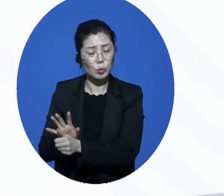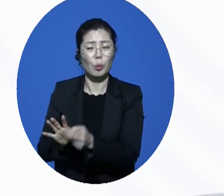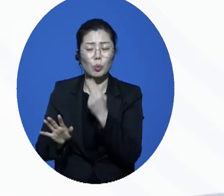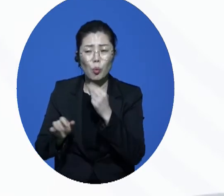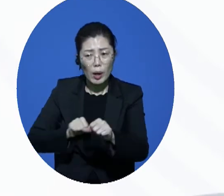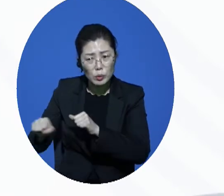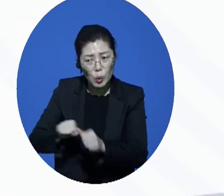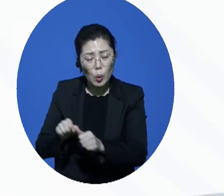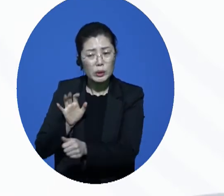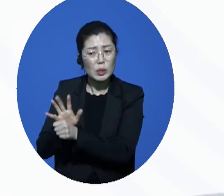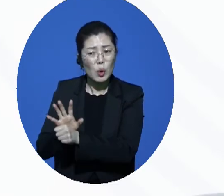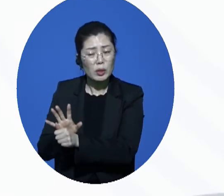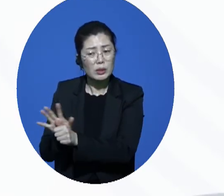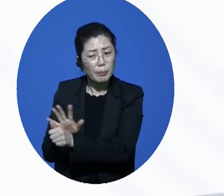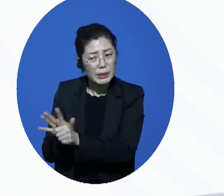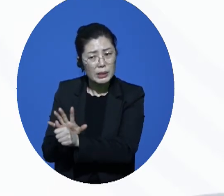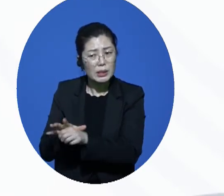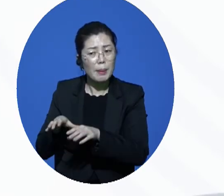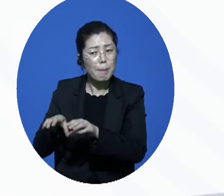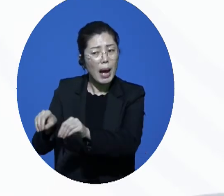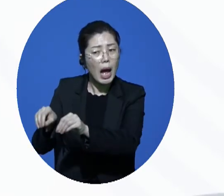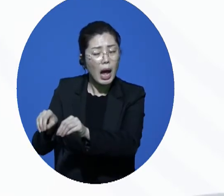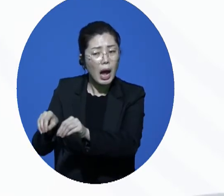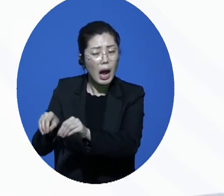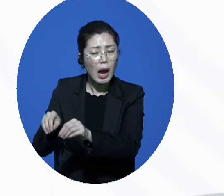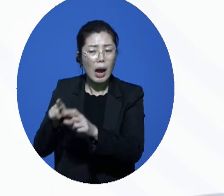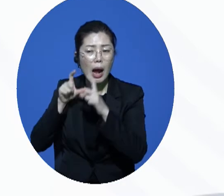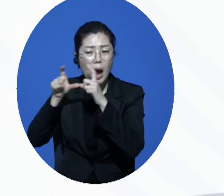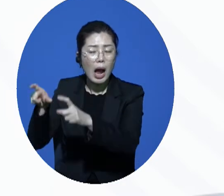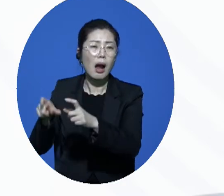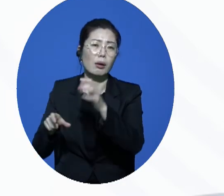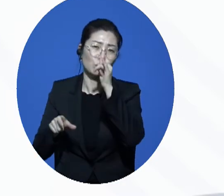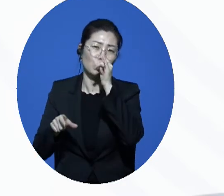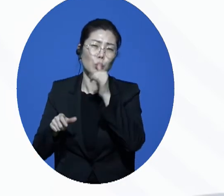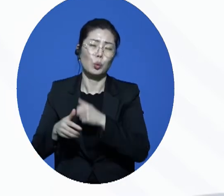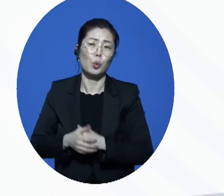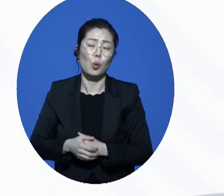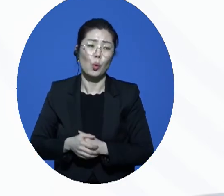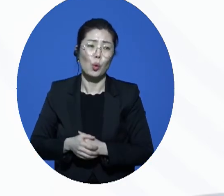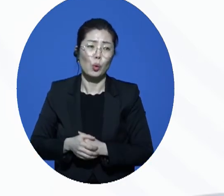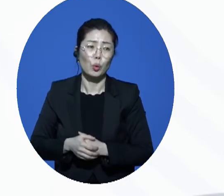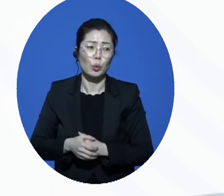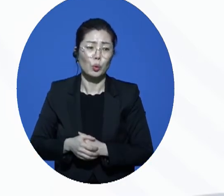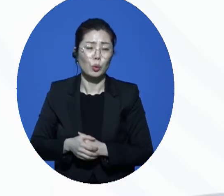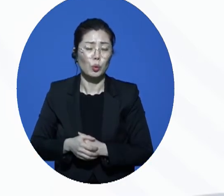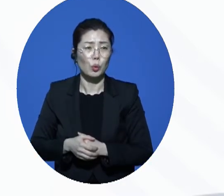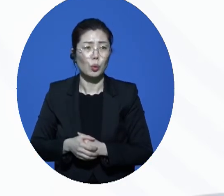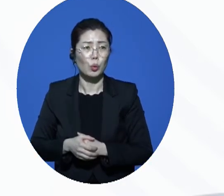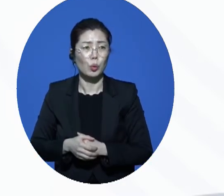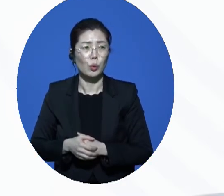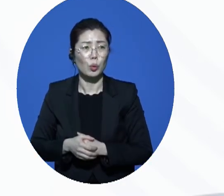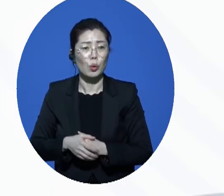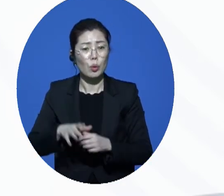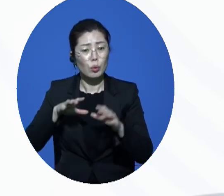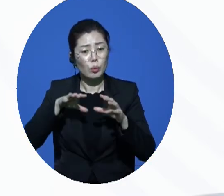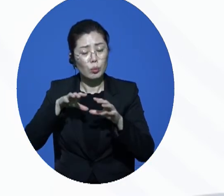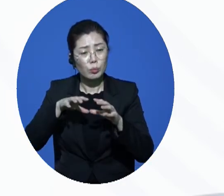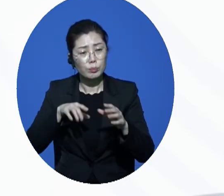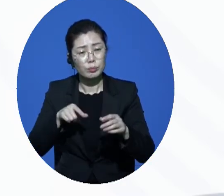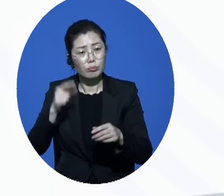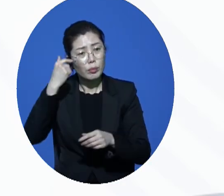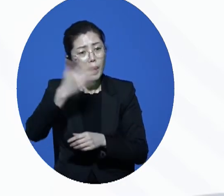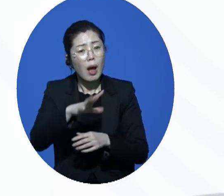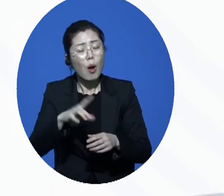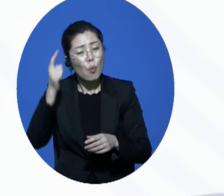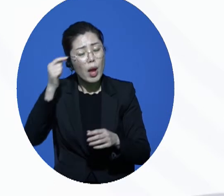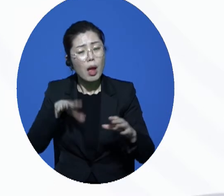활동전 서비스를 중단하라는 통보를 해왔습니다. 역시 중개기관의 질의에도 중단해야